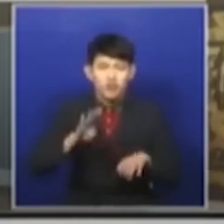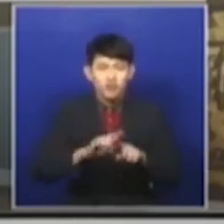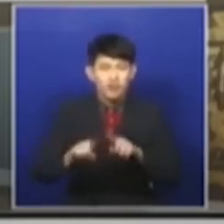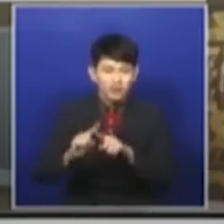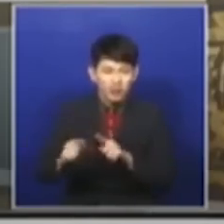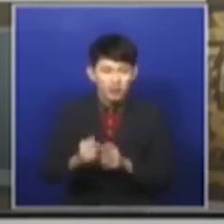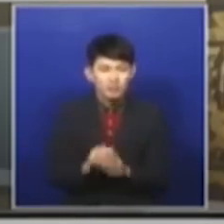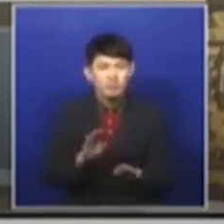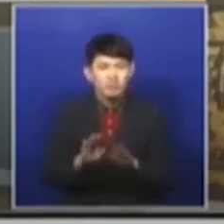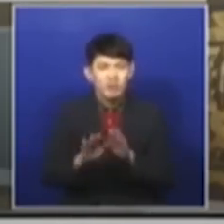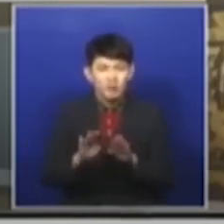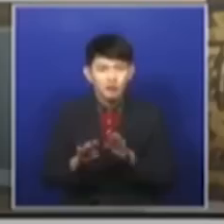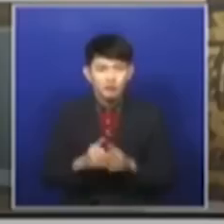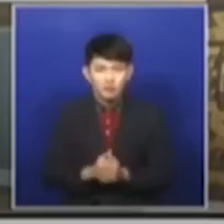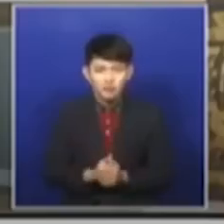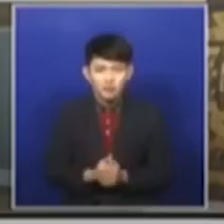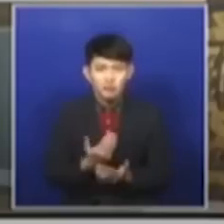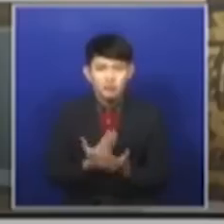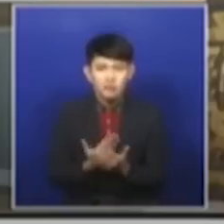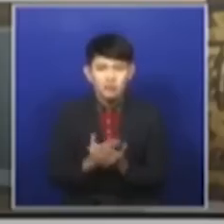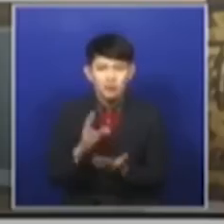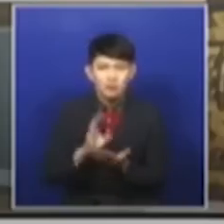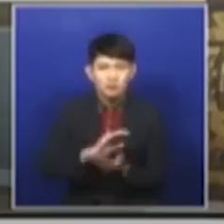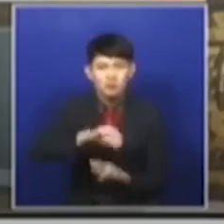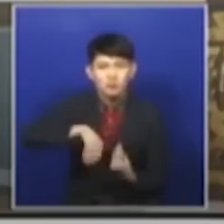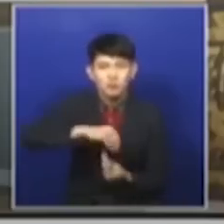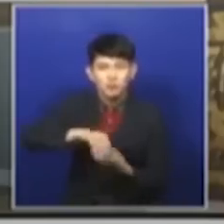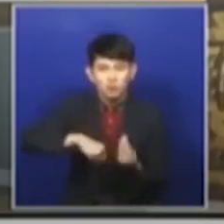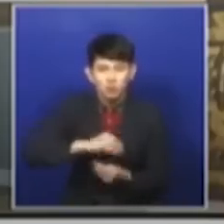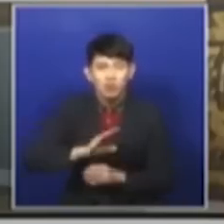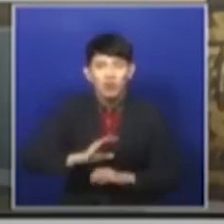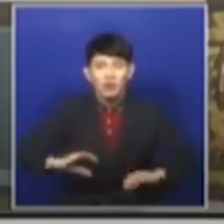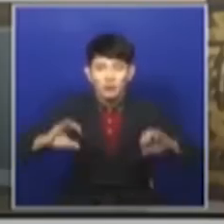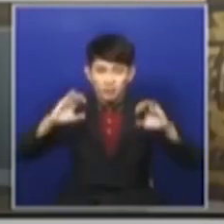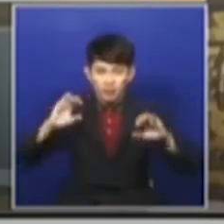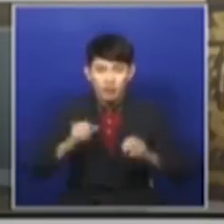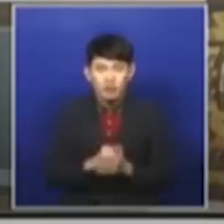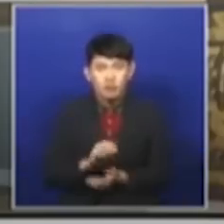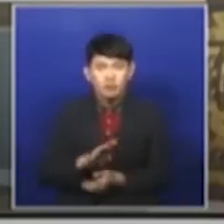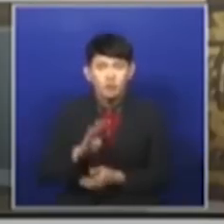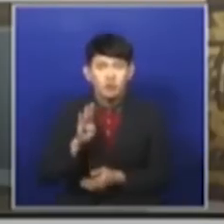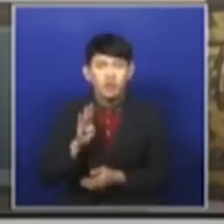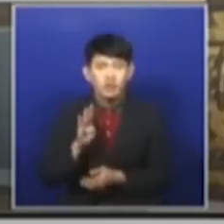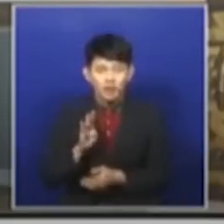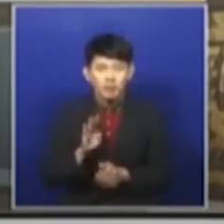แล้วได้รับจัดสรรวงเงินจากรัฐบาลบริษัทละ